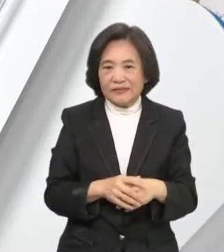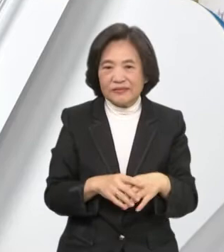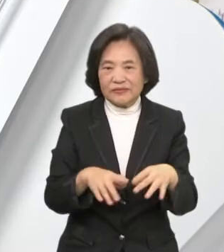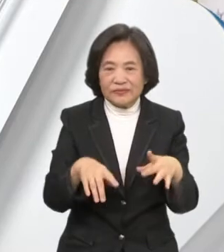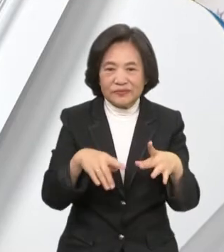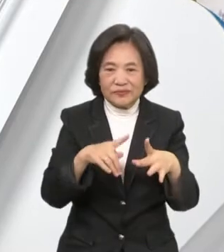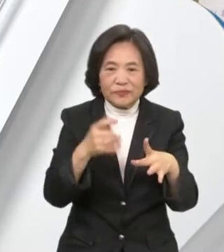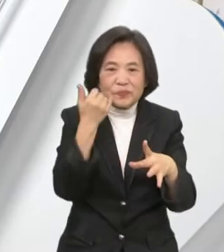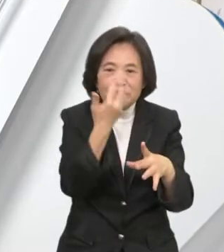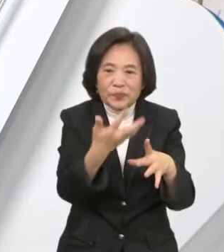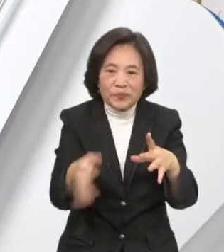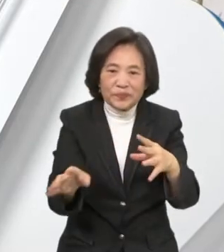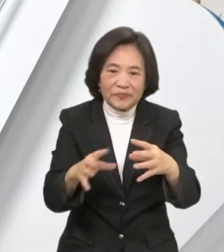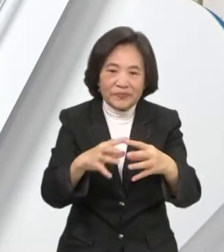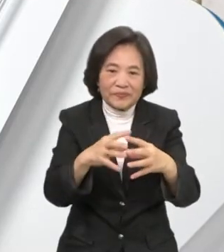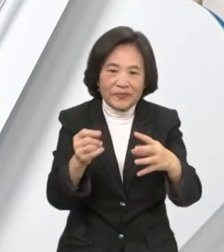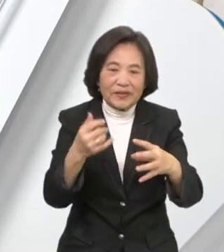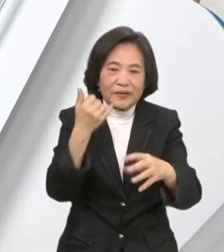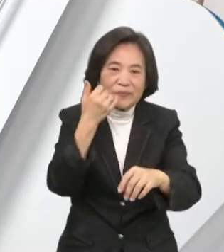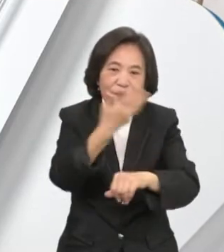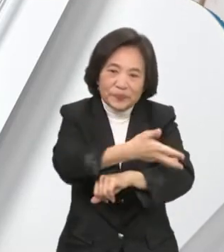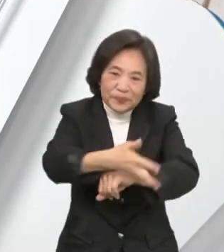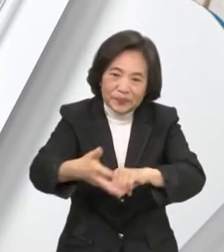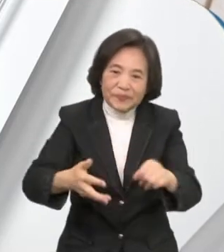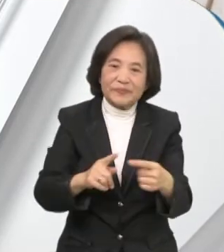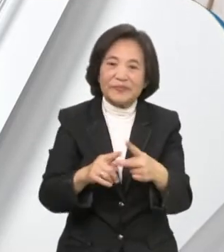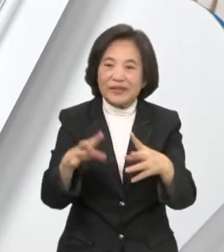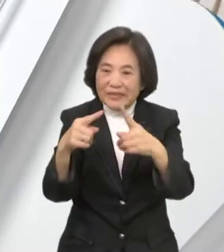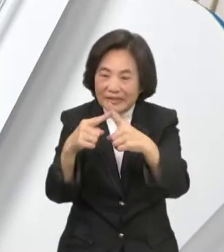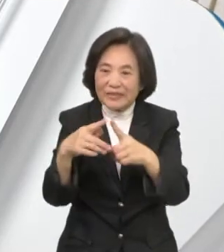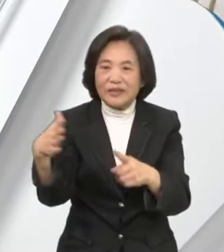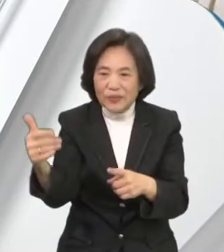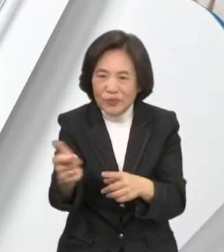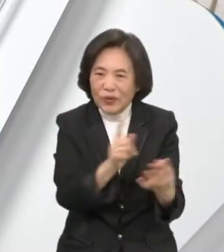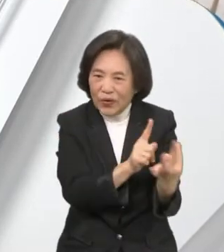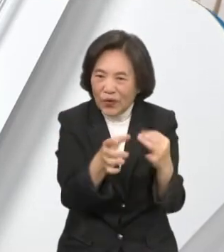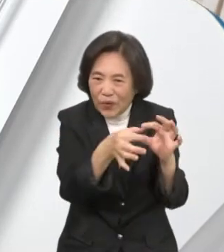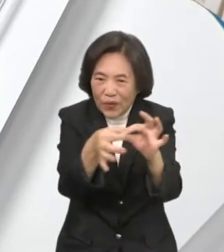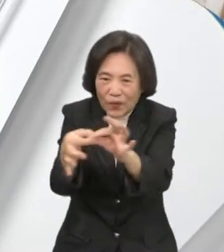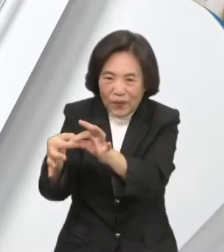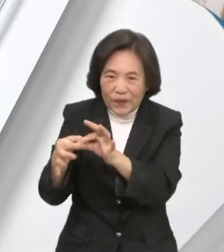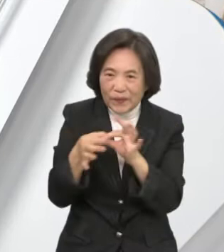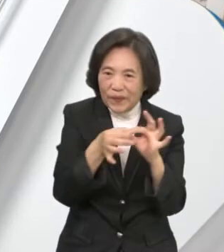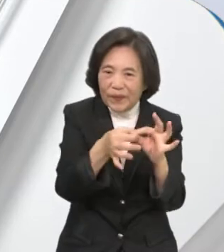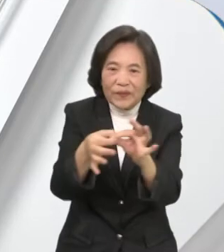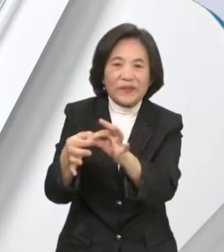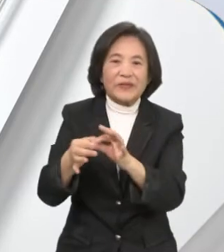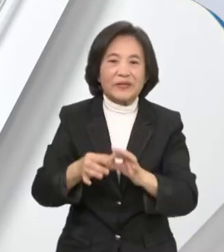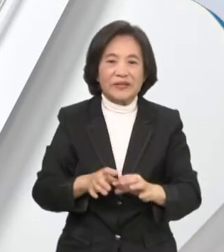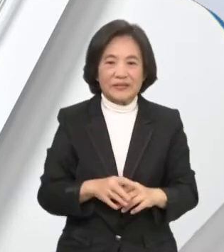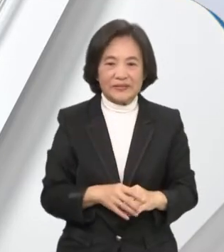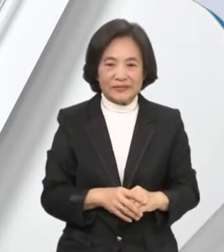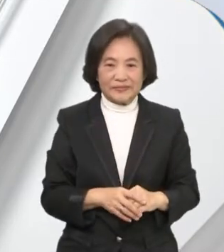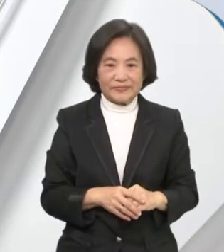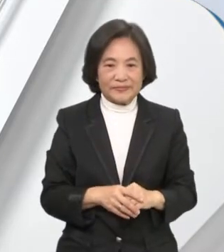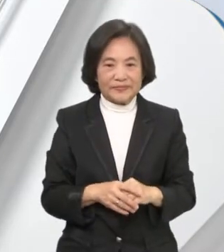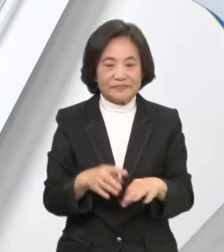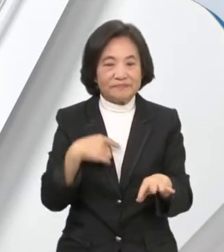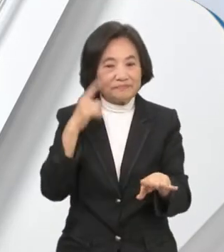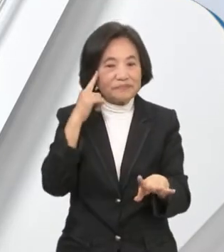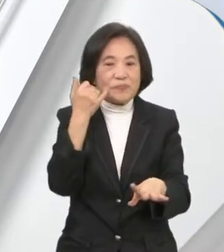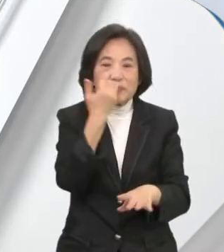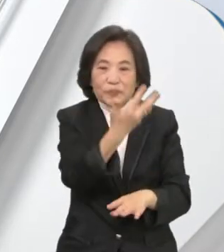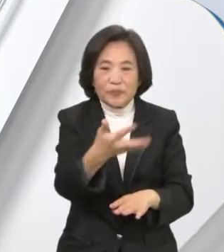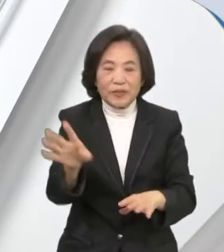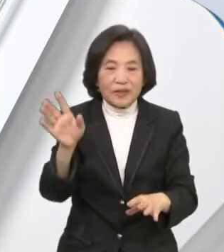就是岛与海与人跟鱼这样子的结合，这样 可能以后走去海